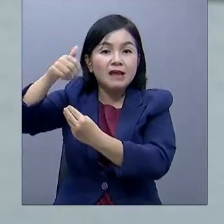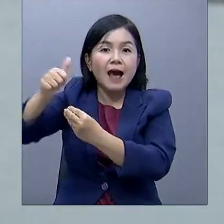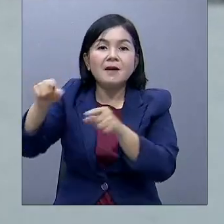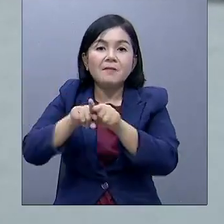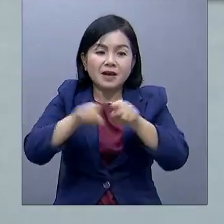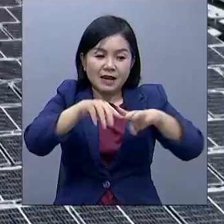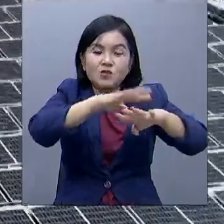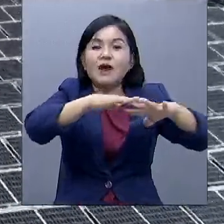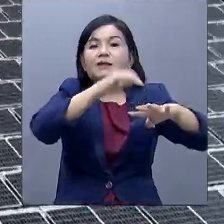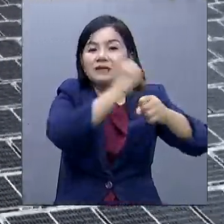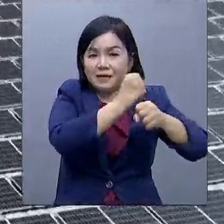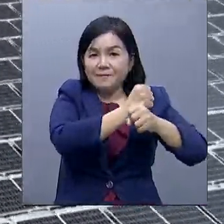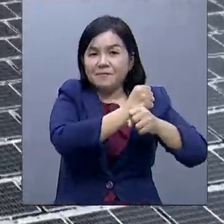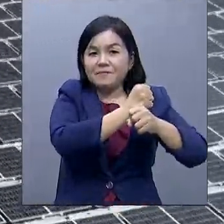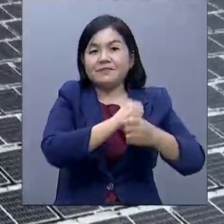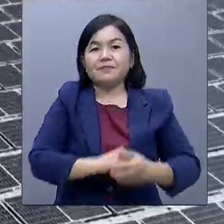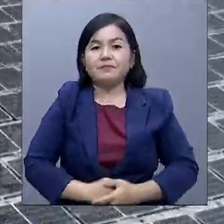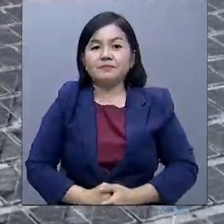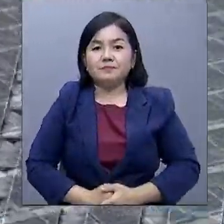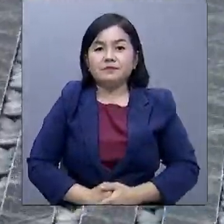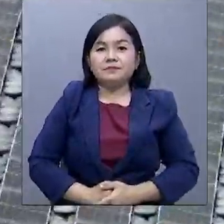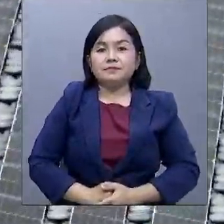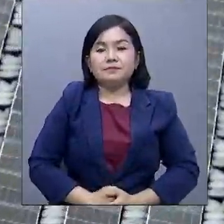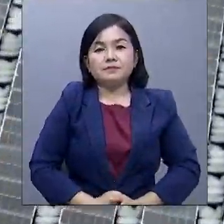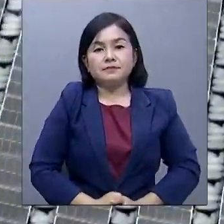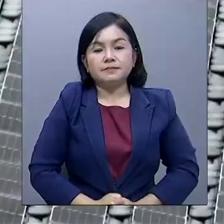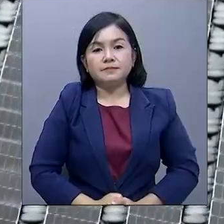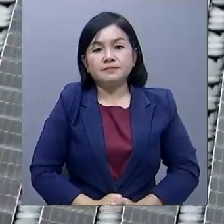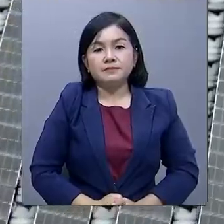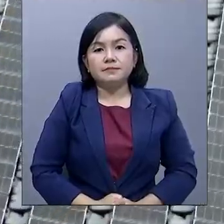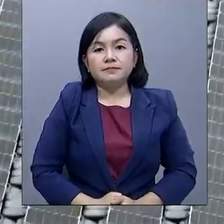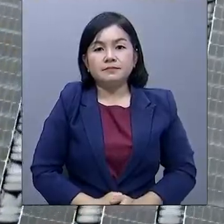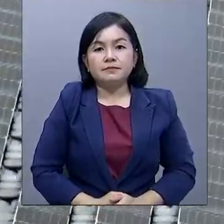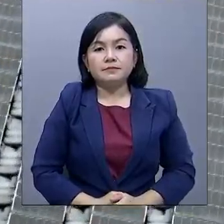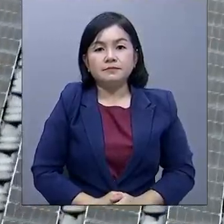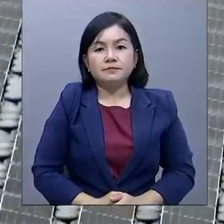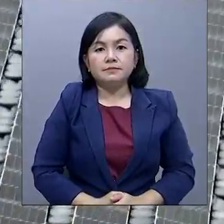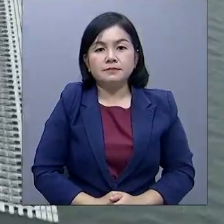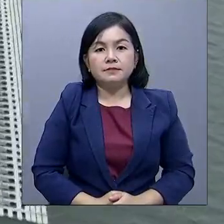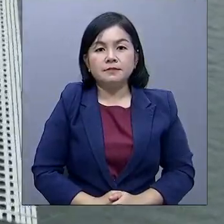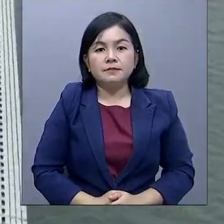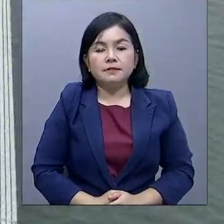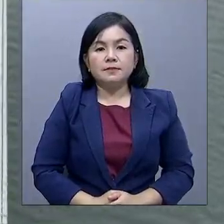ฮบริดตัวนี้ลอยน้ำตัวนี้ครับ